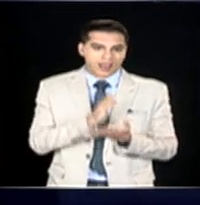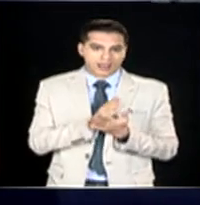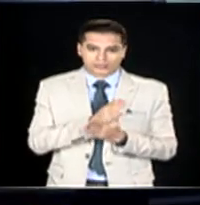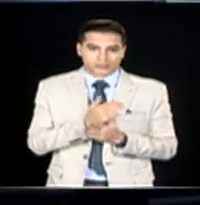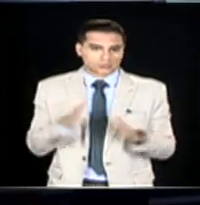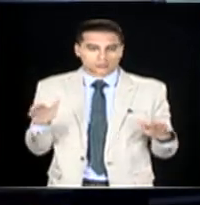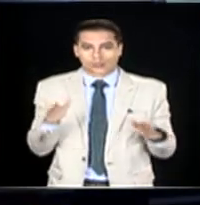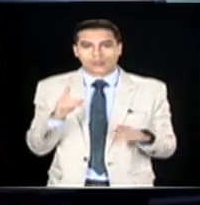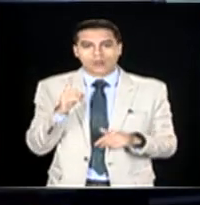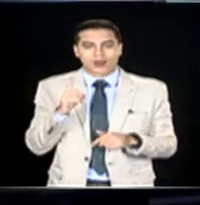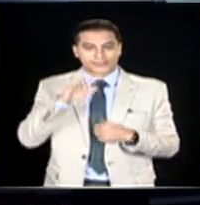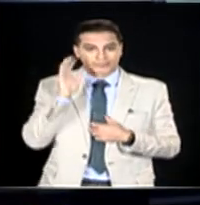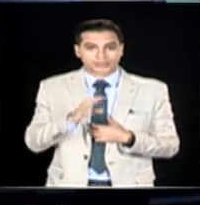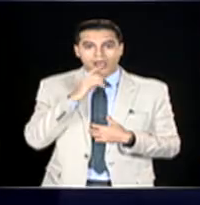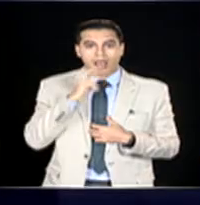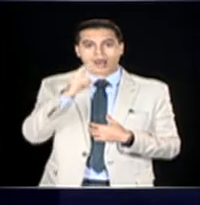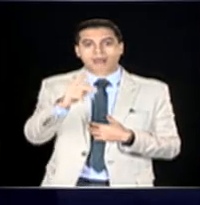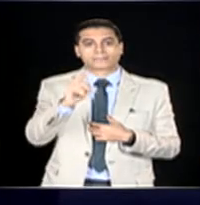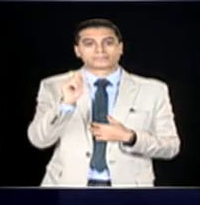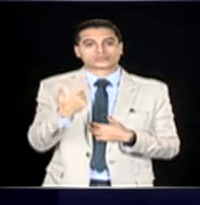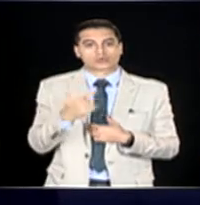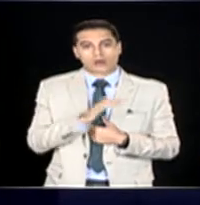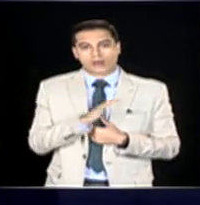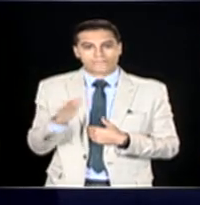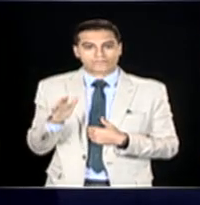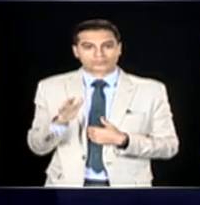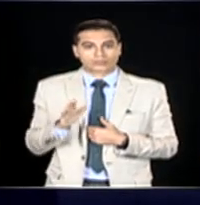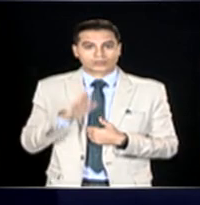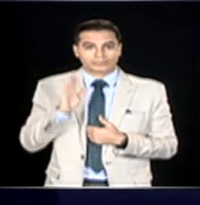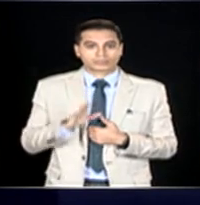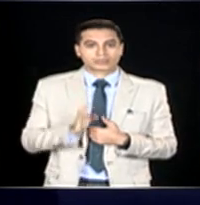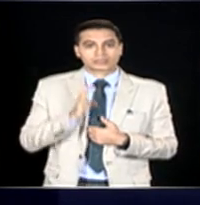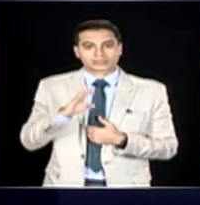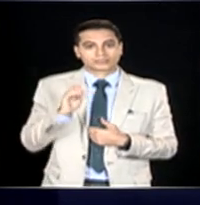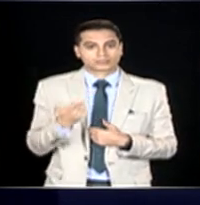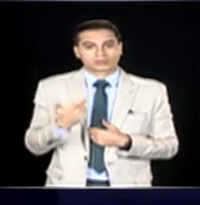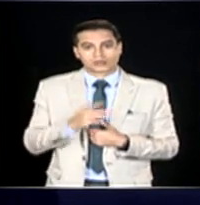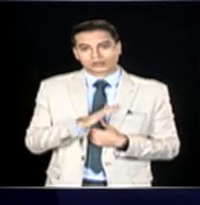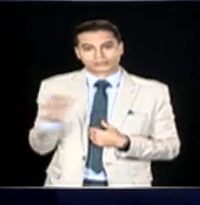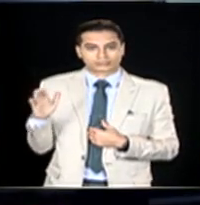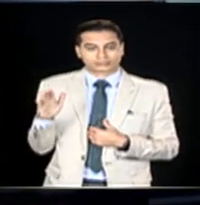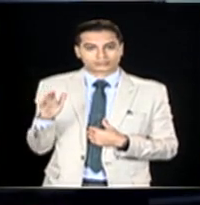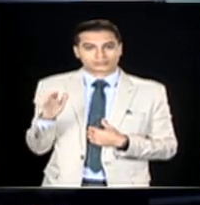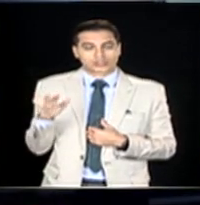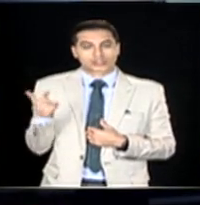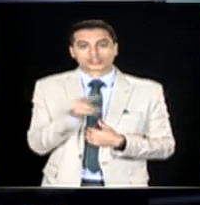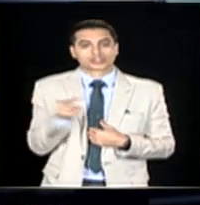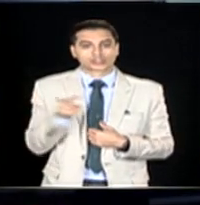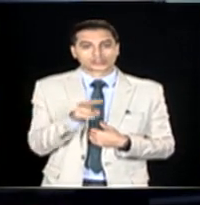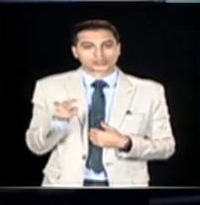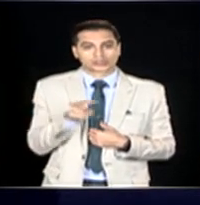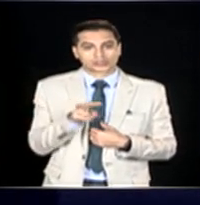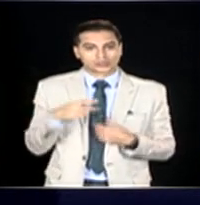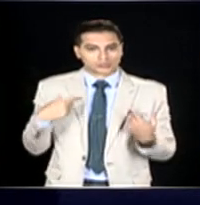انتوا عارفين، فاللي بيدوس على البازر معناها معاه الإجابة، فهيدوس على البازر ويقول الإجابة الاتنين مع